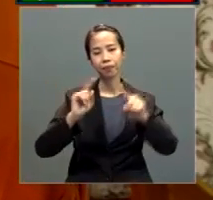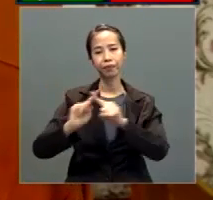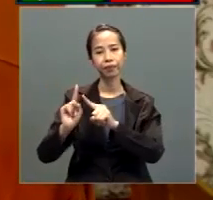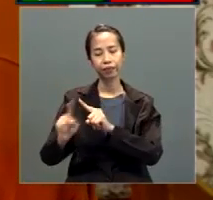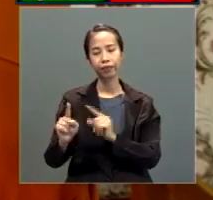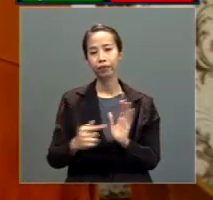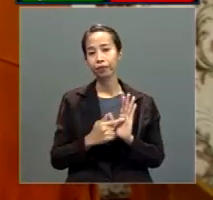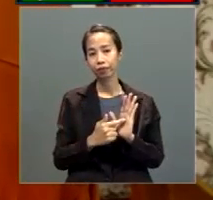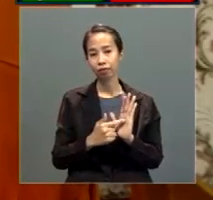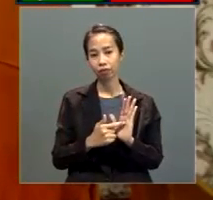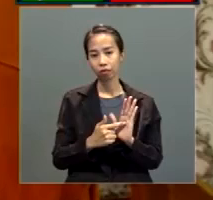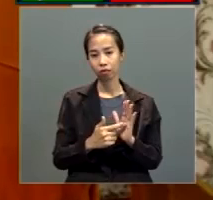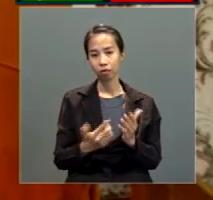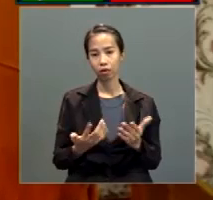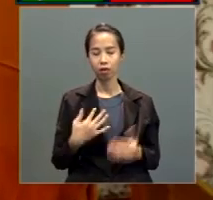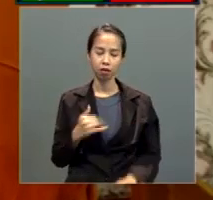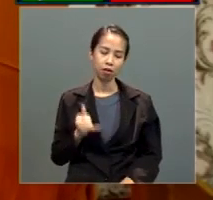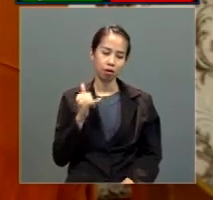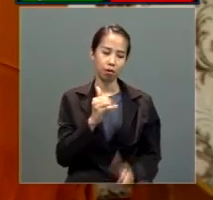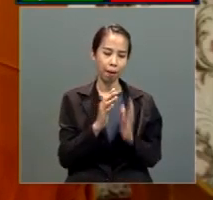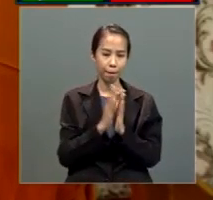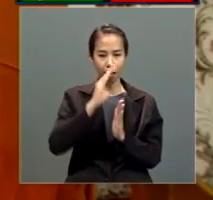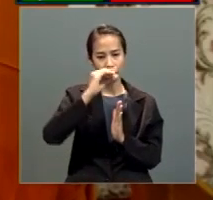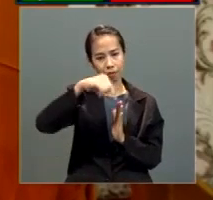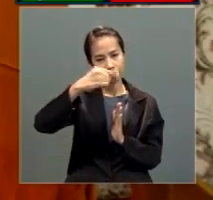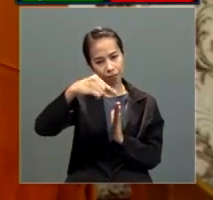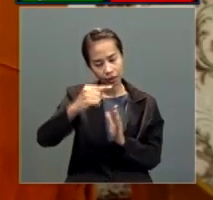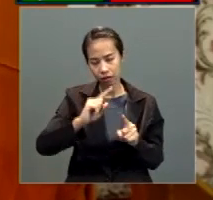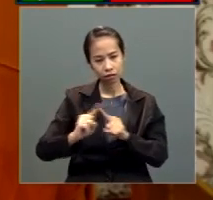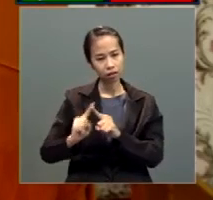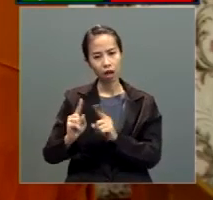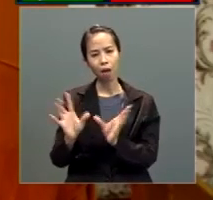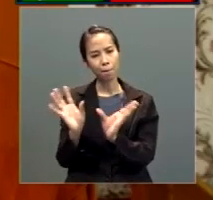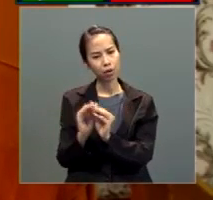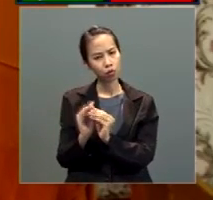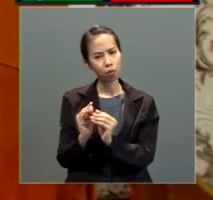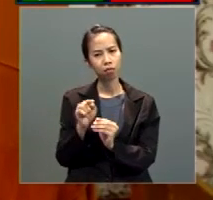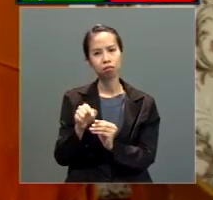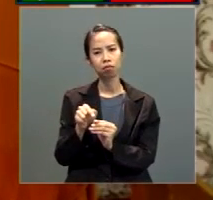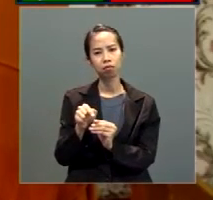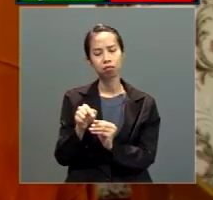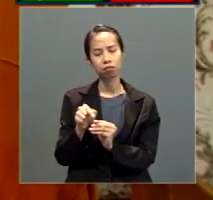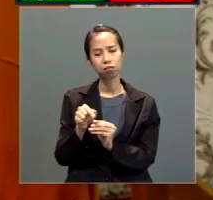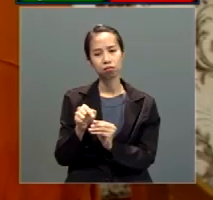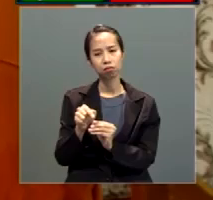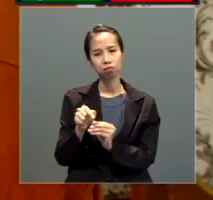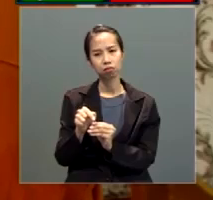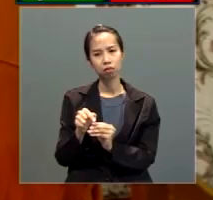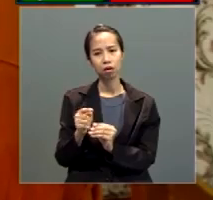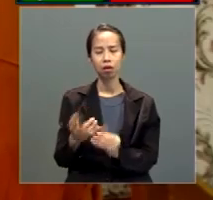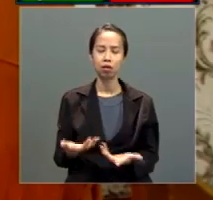เป็นลงทำวัดสวดมนต์หรือลงพระปฏิโมกข์หรือมีการประชุมกันทุกๆครั้งที่ทำเนี่ยก็ต้